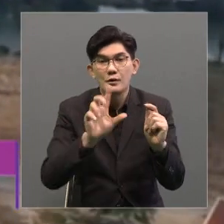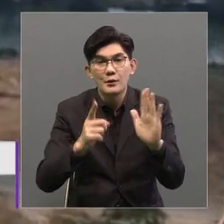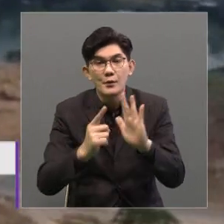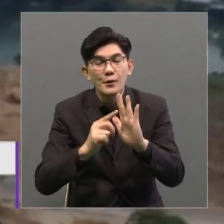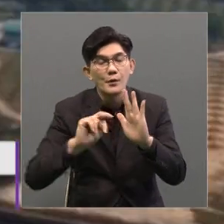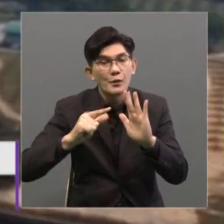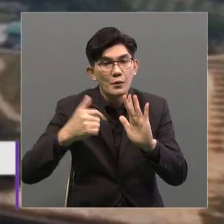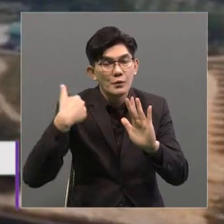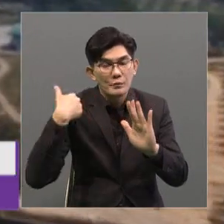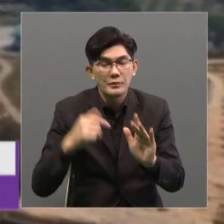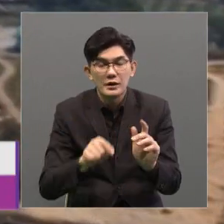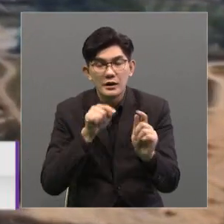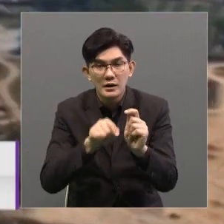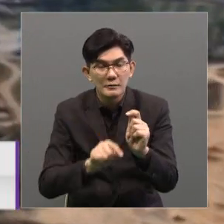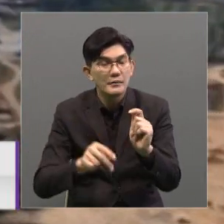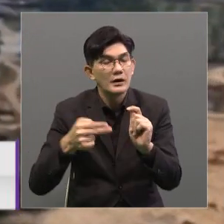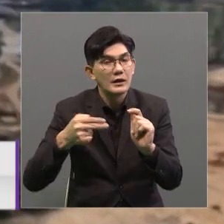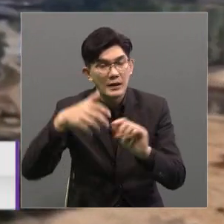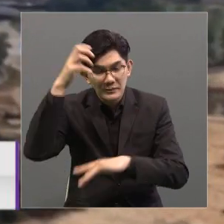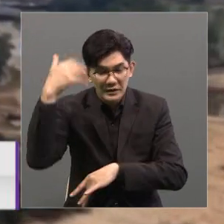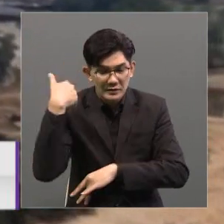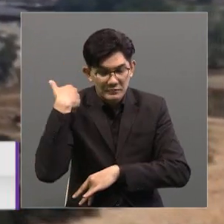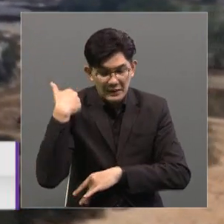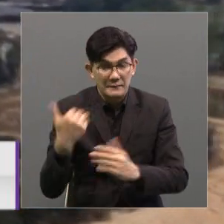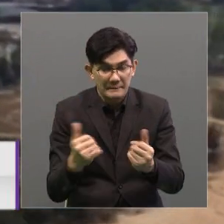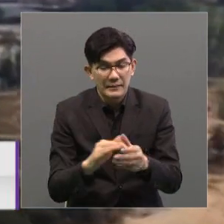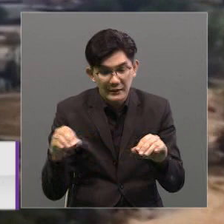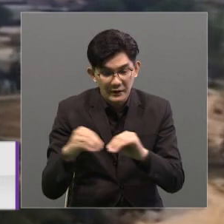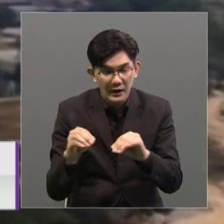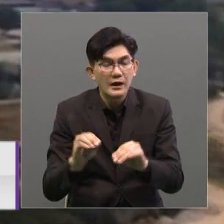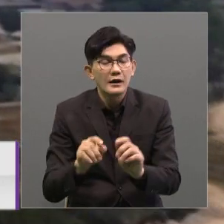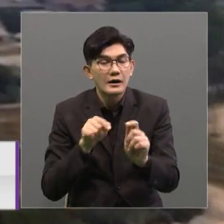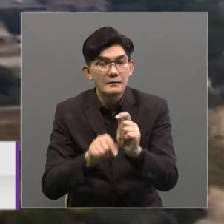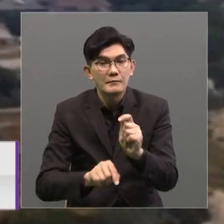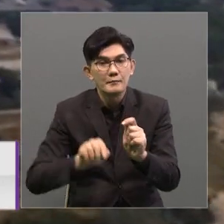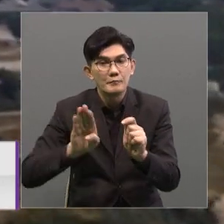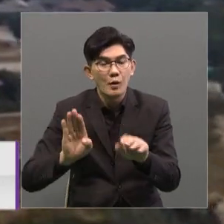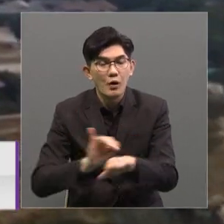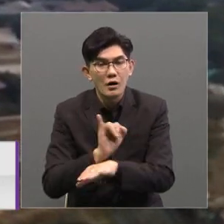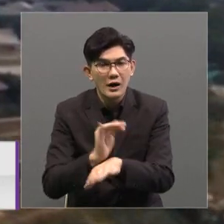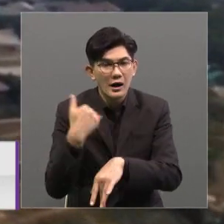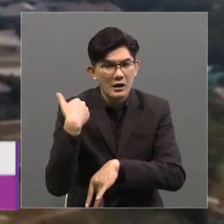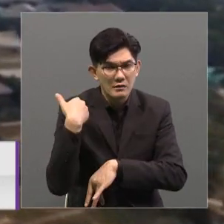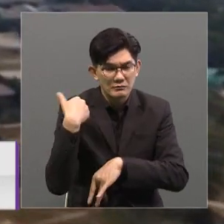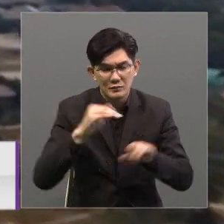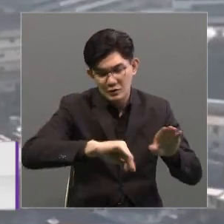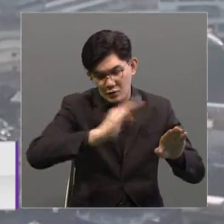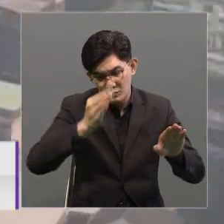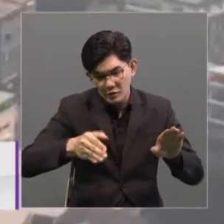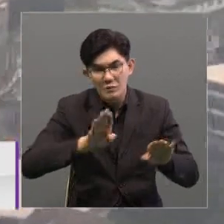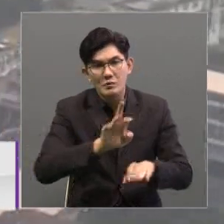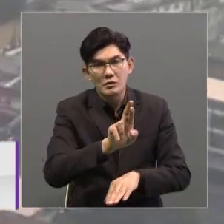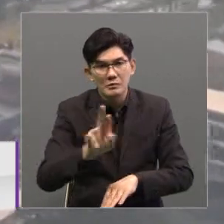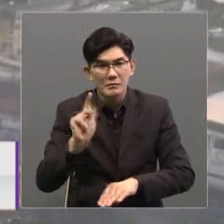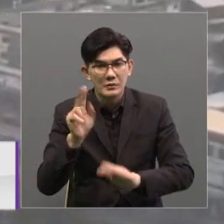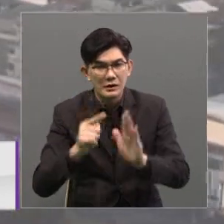ที่เชื่อมต่อกับอำเภอเขาสมิงจังหวัดตราดแล้วอยู่ไปติดกับอำเภอบ่อไร่ที่เกิดไฟป่าบริเวณเทือกเขาบรรทัดซึ่งอา